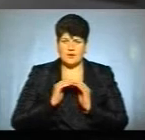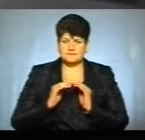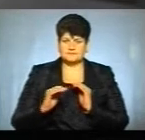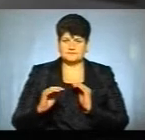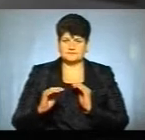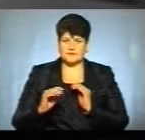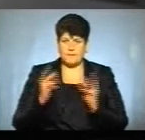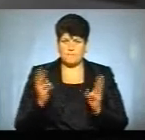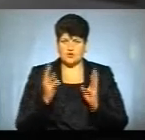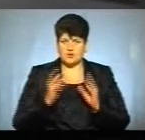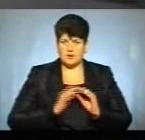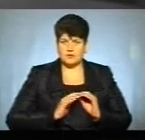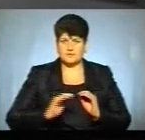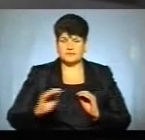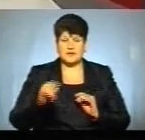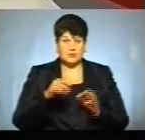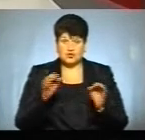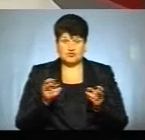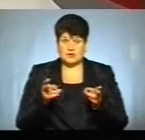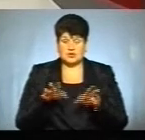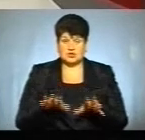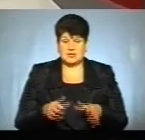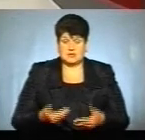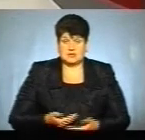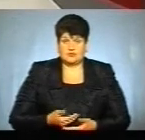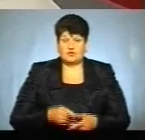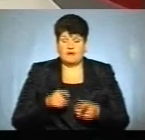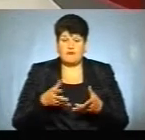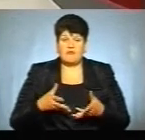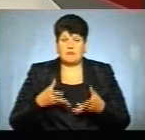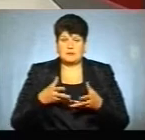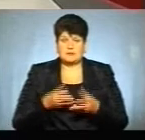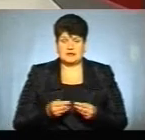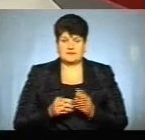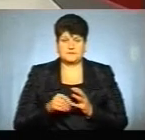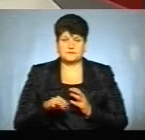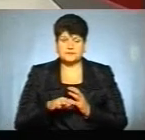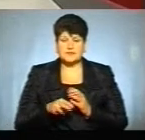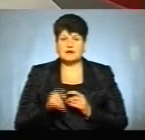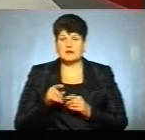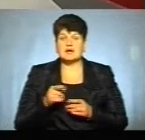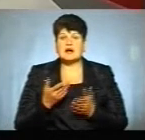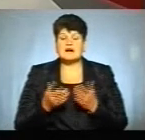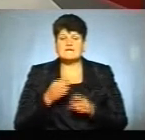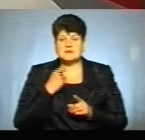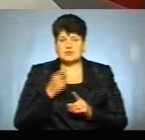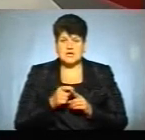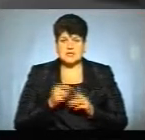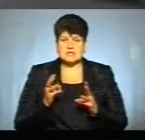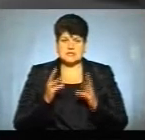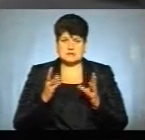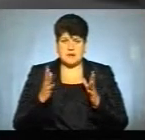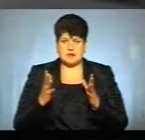як пожежа, то там нічого не лишається живого. От вам і вплив на ґрунти. Яка відповідальність за спалювання природних